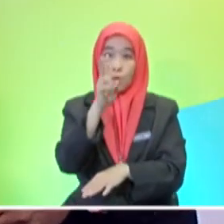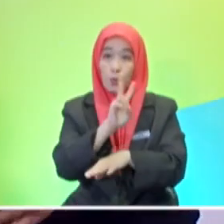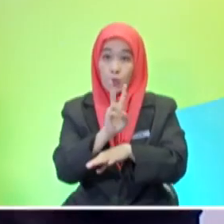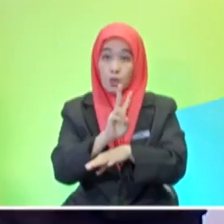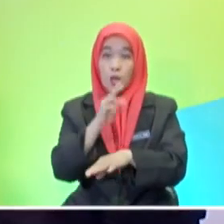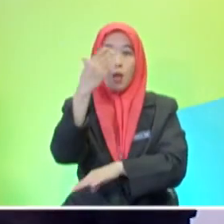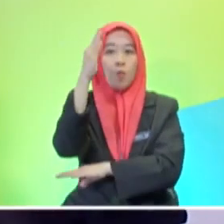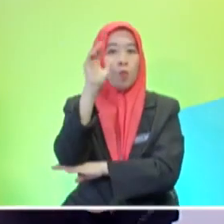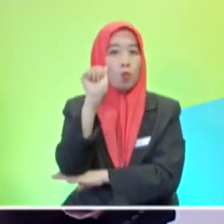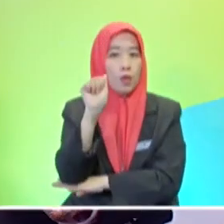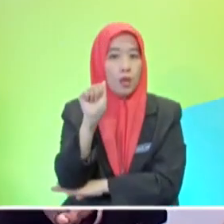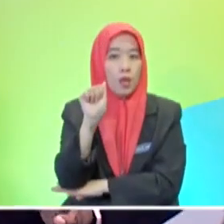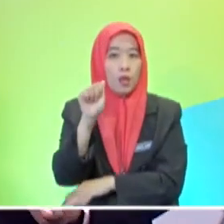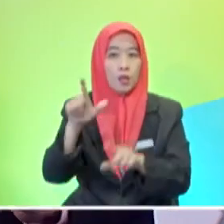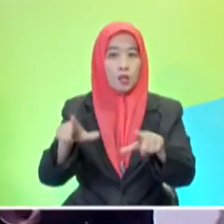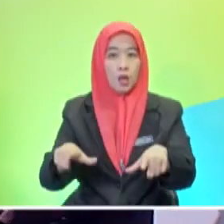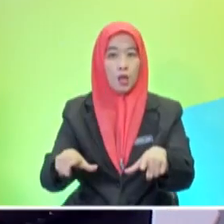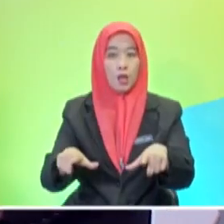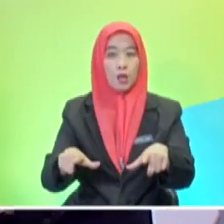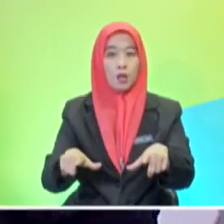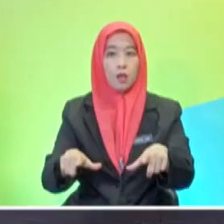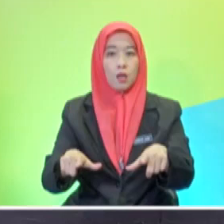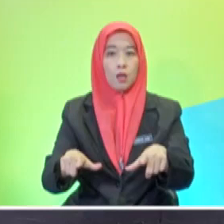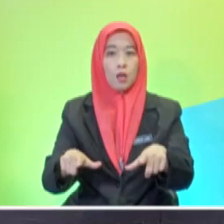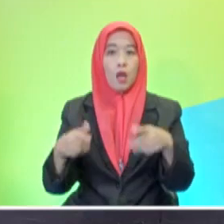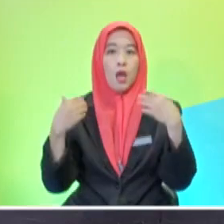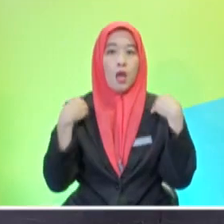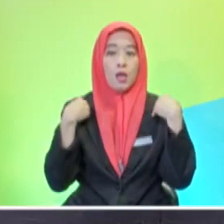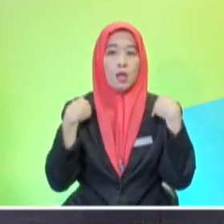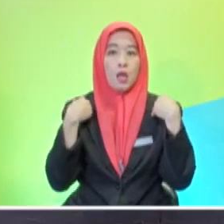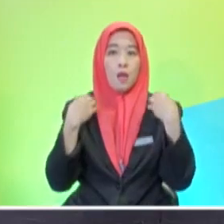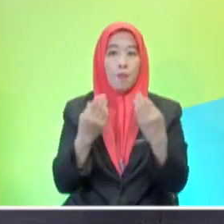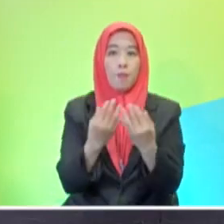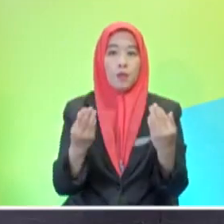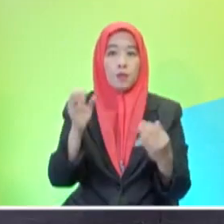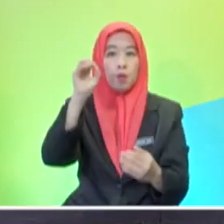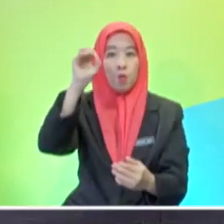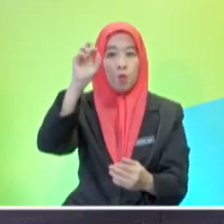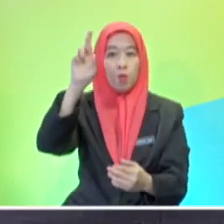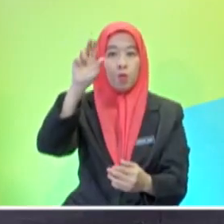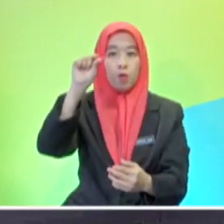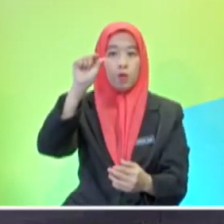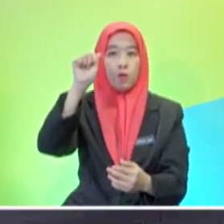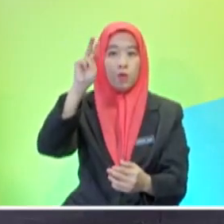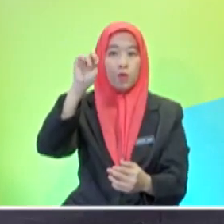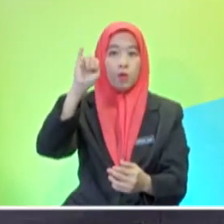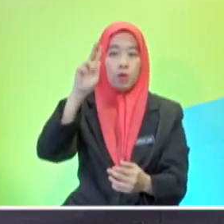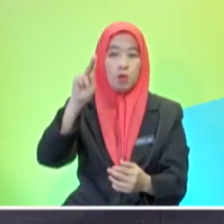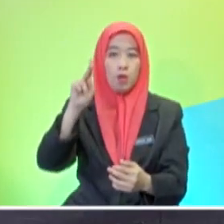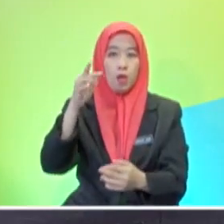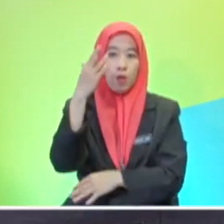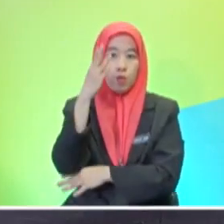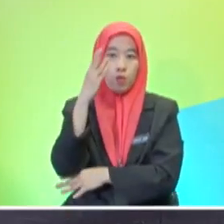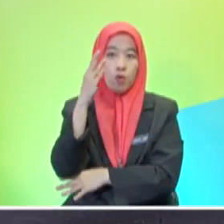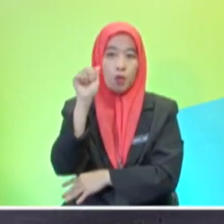A diletakkan yang hitam-hitam tu adalah baja organik. Jadi kalau diletakkan baja organik, pokok A dapat tak